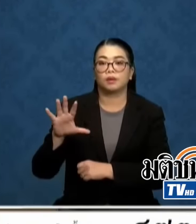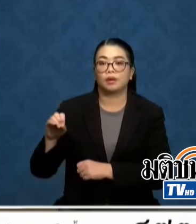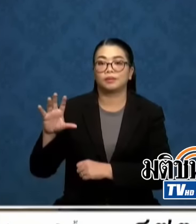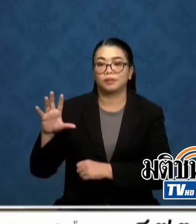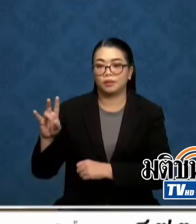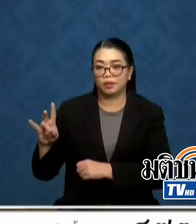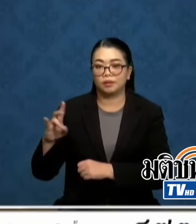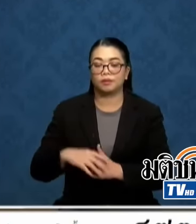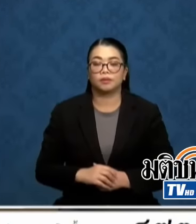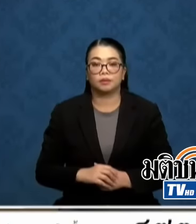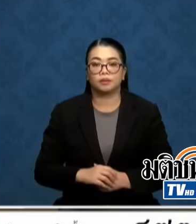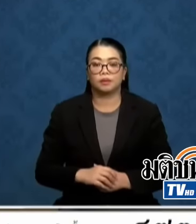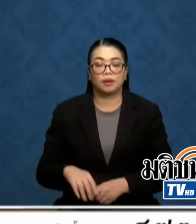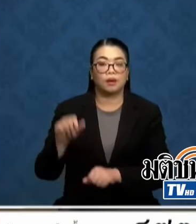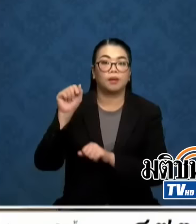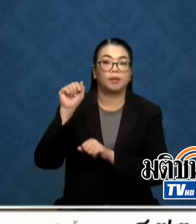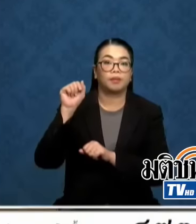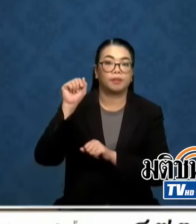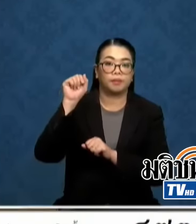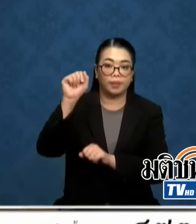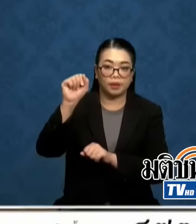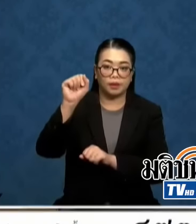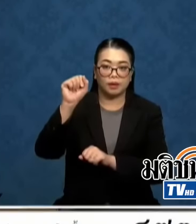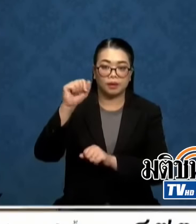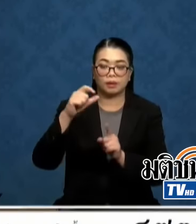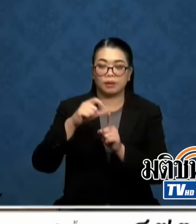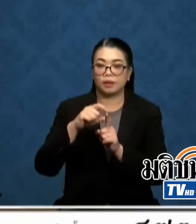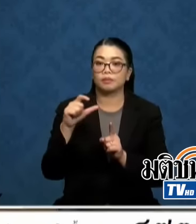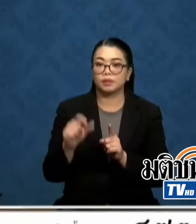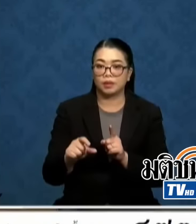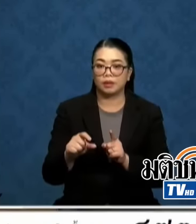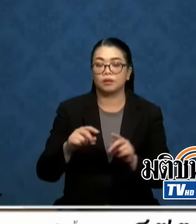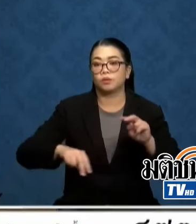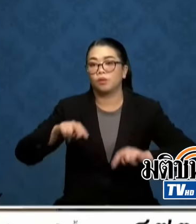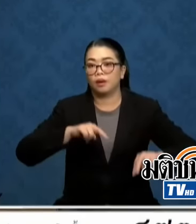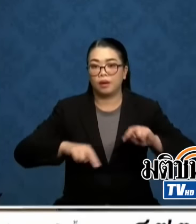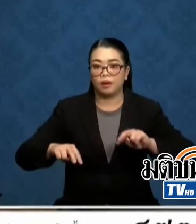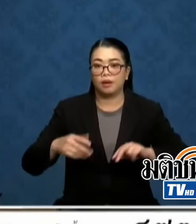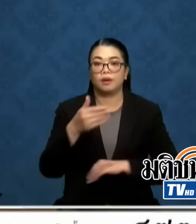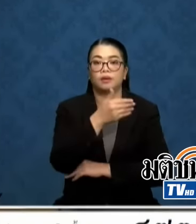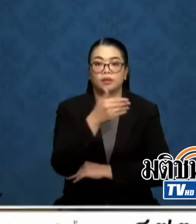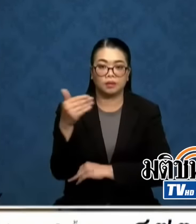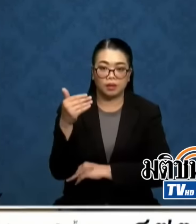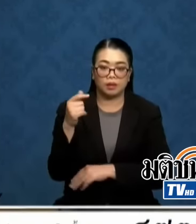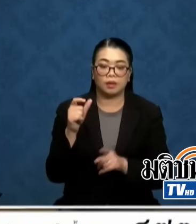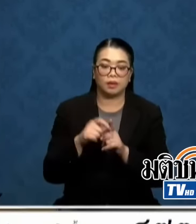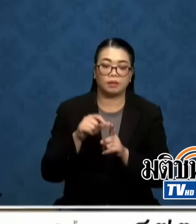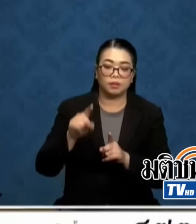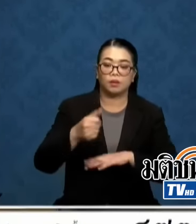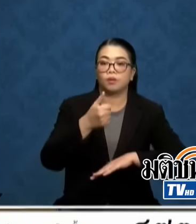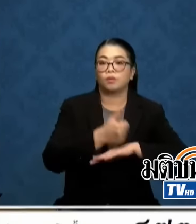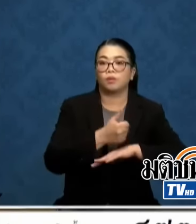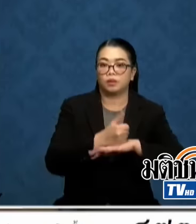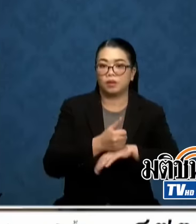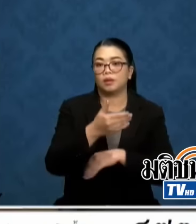2557และได้ออกประกาศและคำสั่งคณะรักษาความสงบแห่งชาติและคำสั่งหัวหน้ารักษา